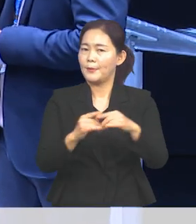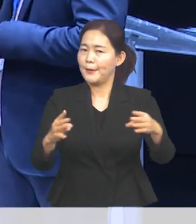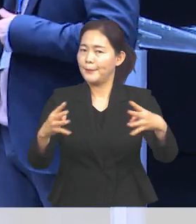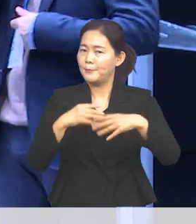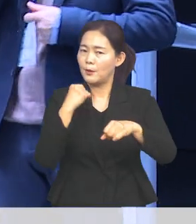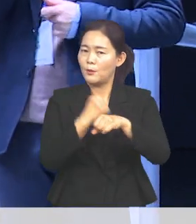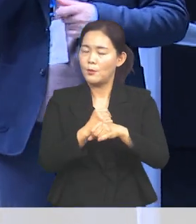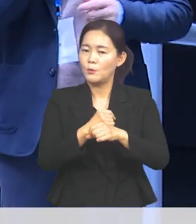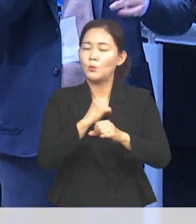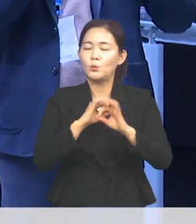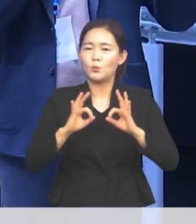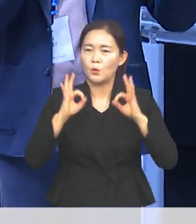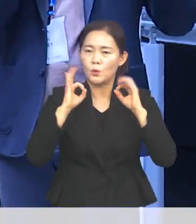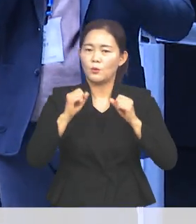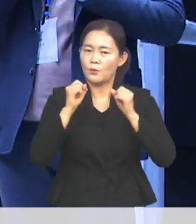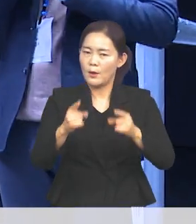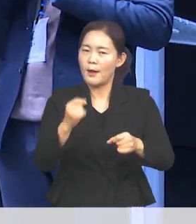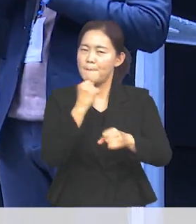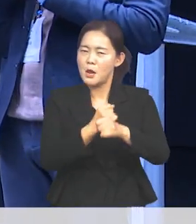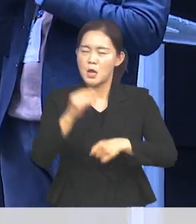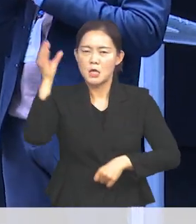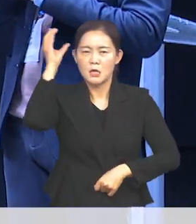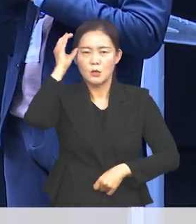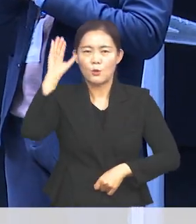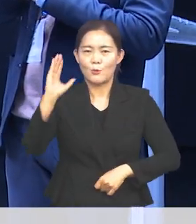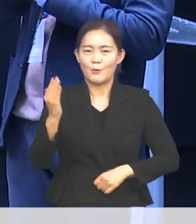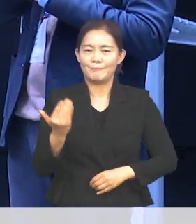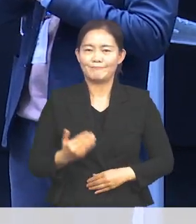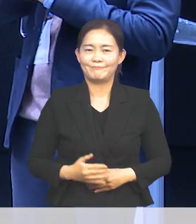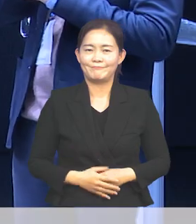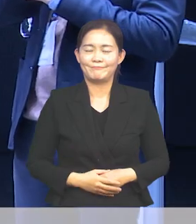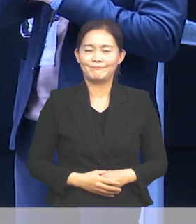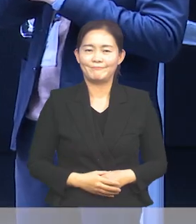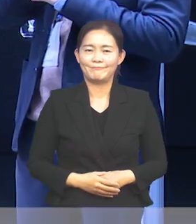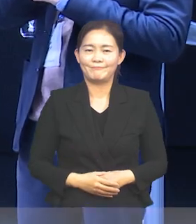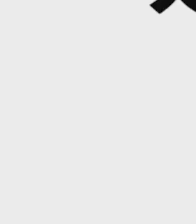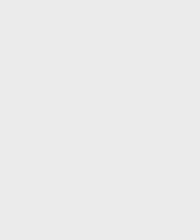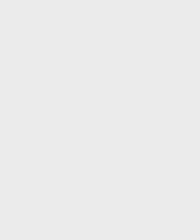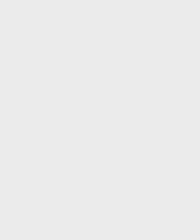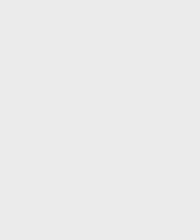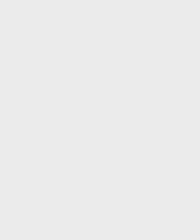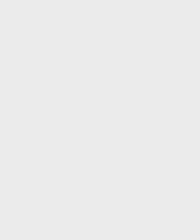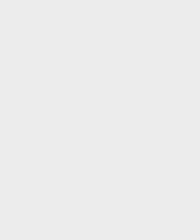경제 활성화를 도모할 수 있는 계기를 마련할 수 있을 것으로 기대하고 있습니다.